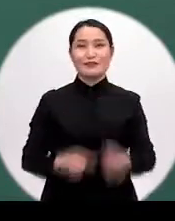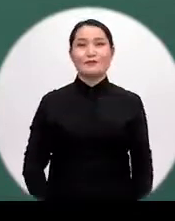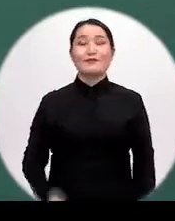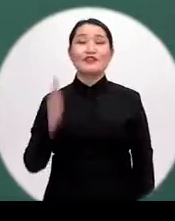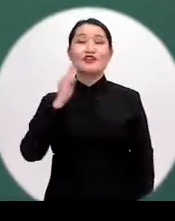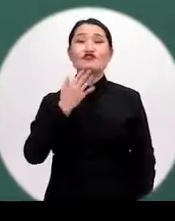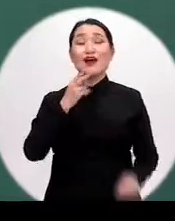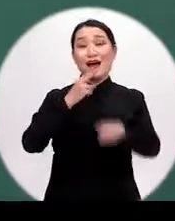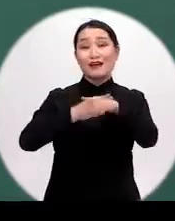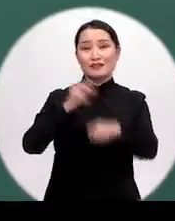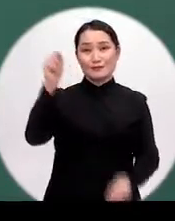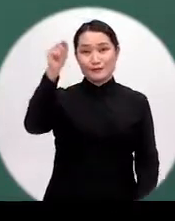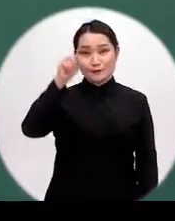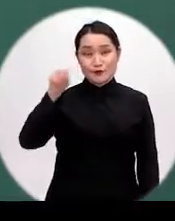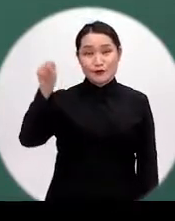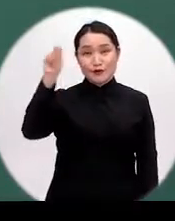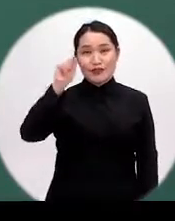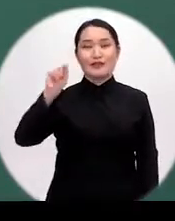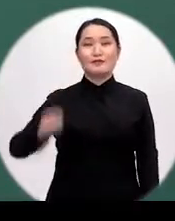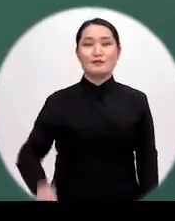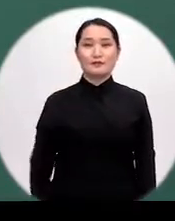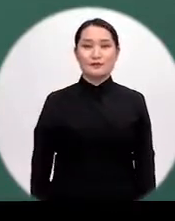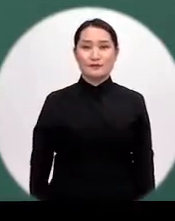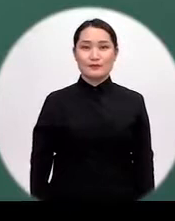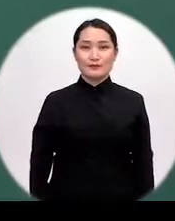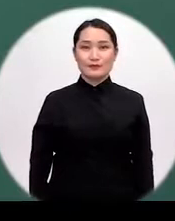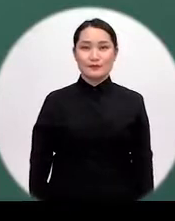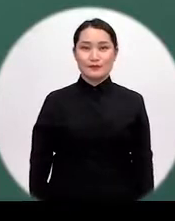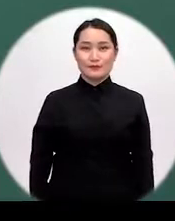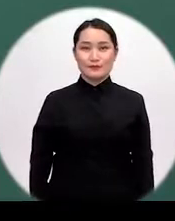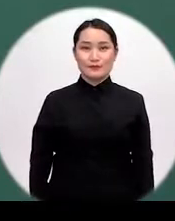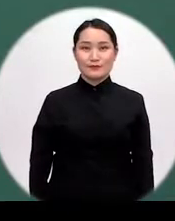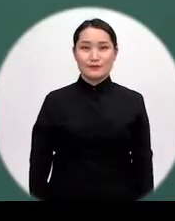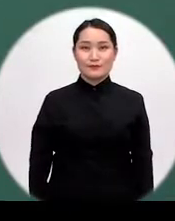нь, тийм ээ? За, тэгвэл шар өнгийг будараа.